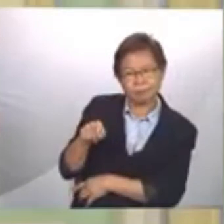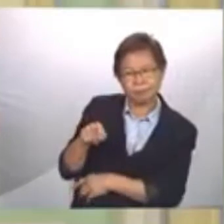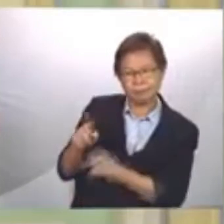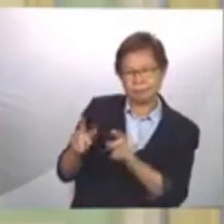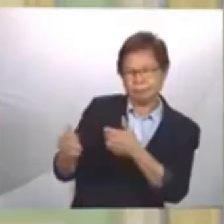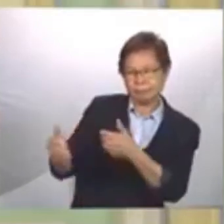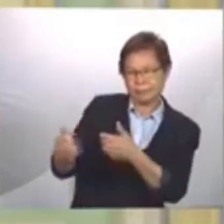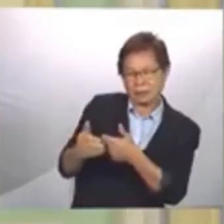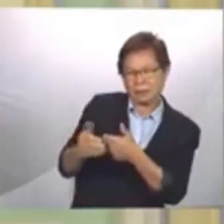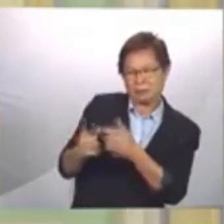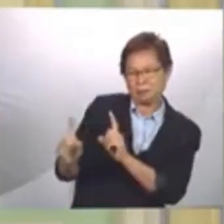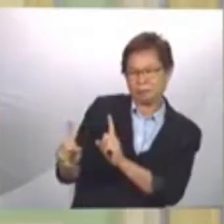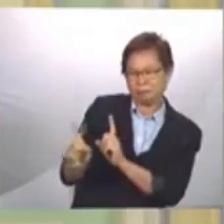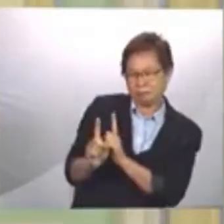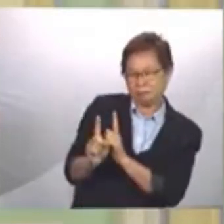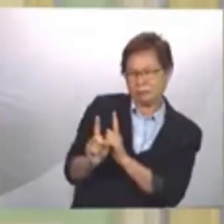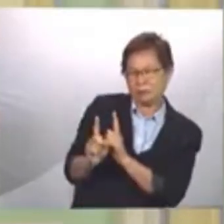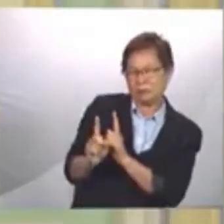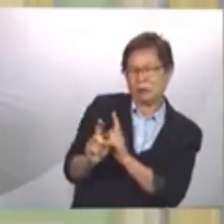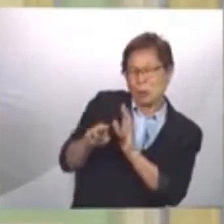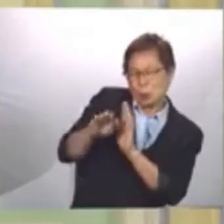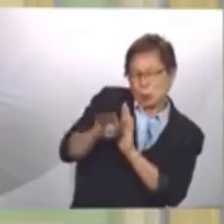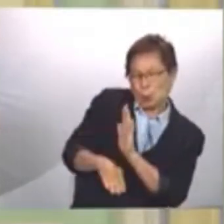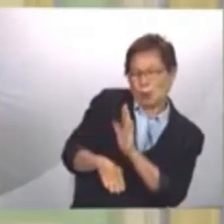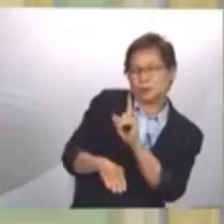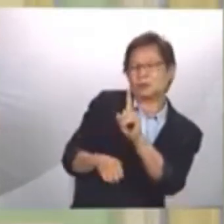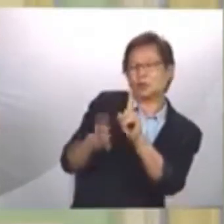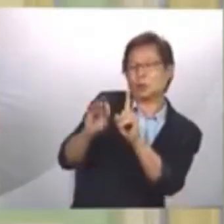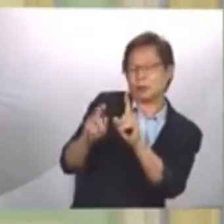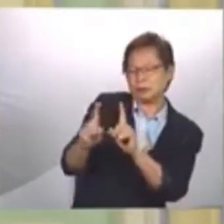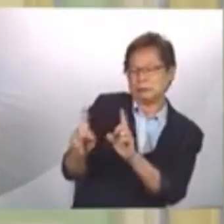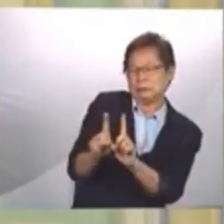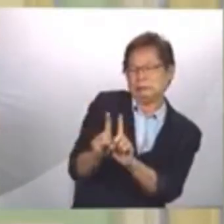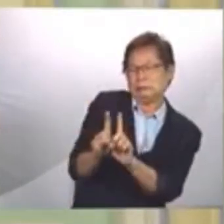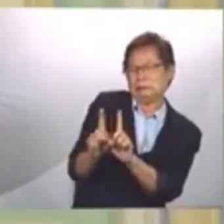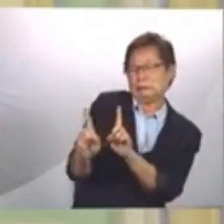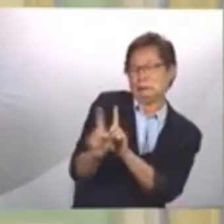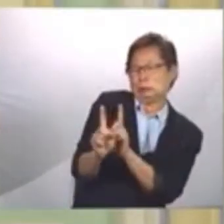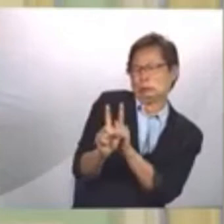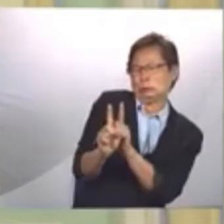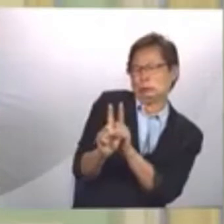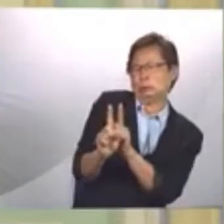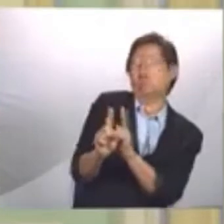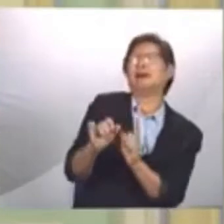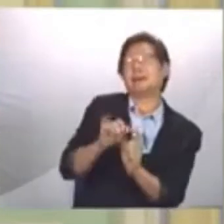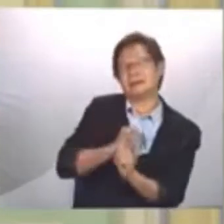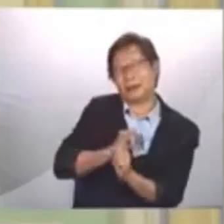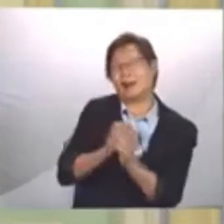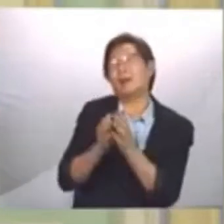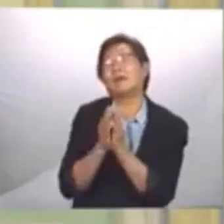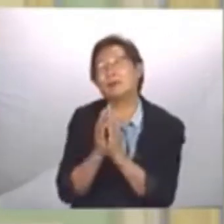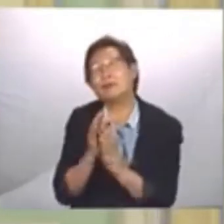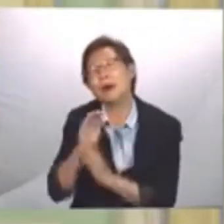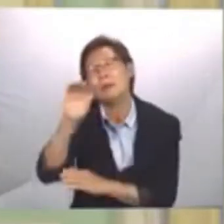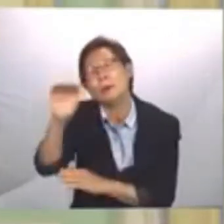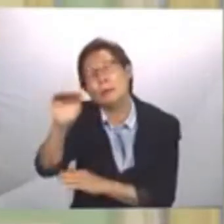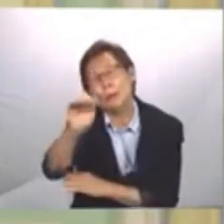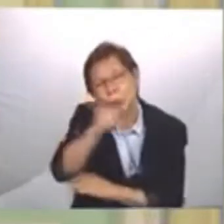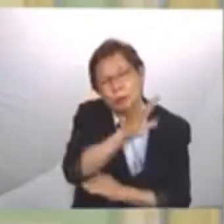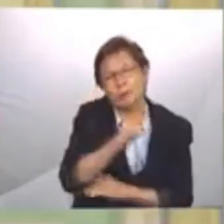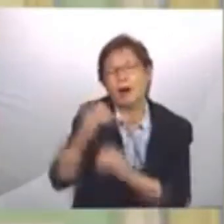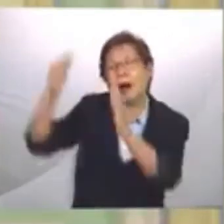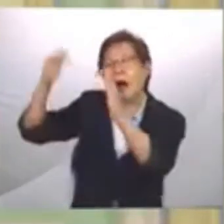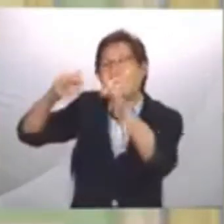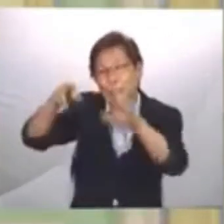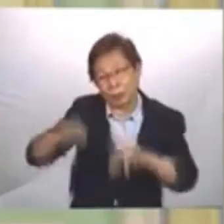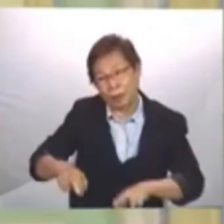jaraknya kurang daripada 1 meter. Jadi saya menyeru dan berharap kepada rakyat